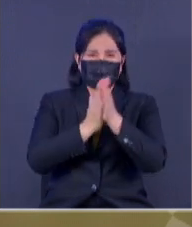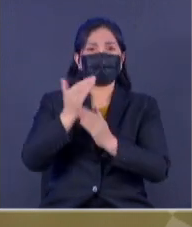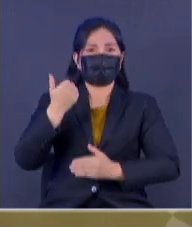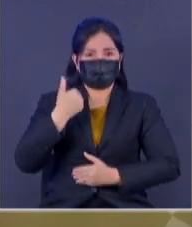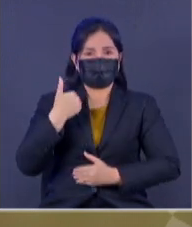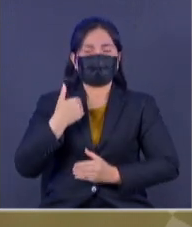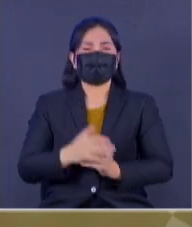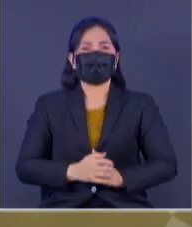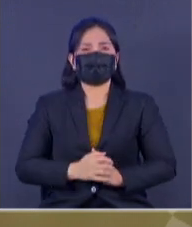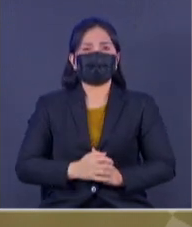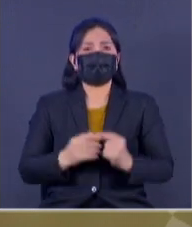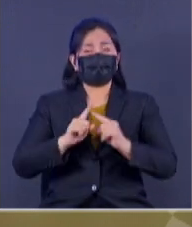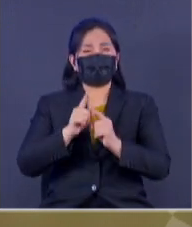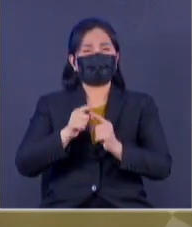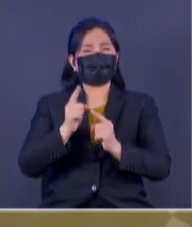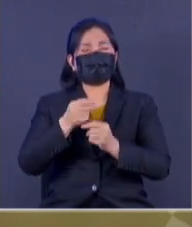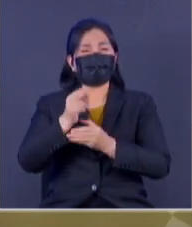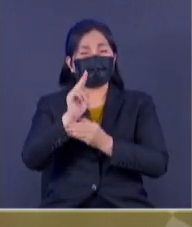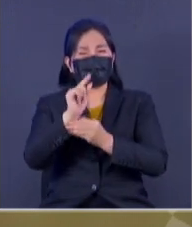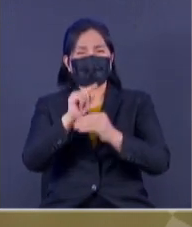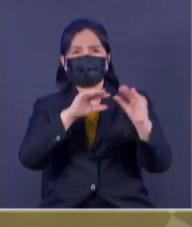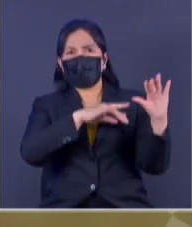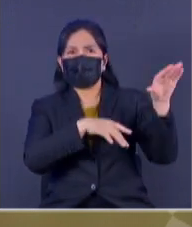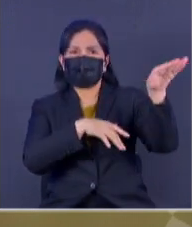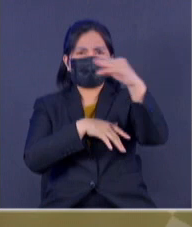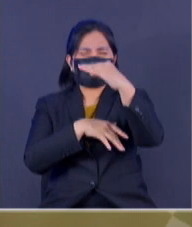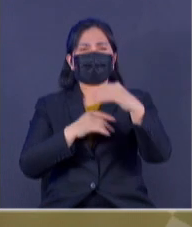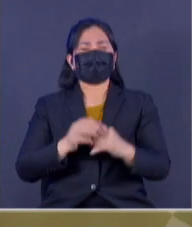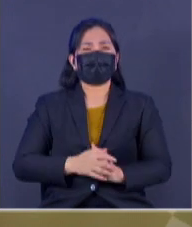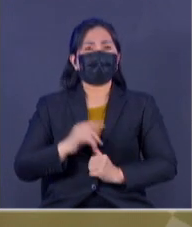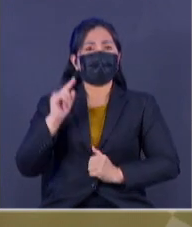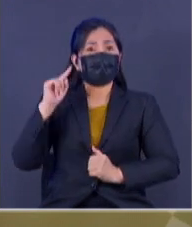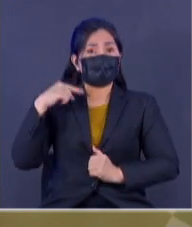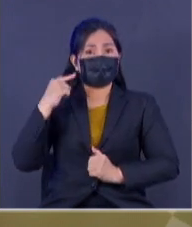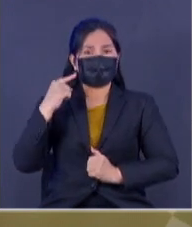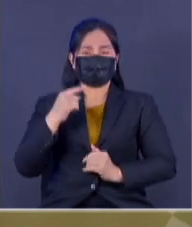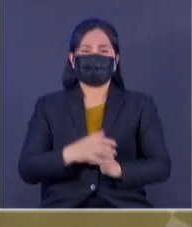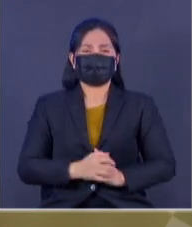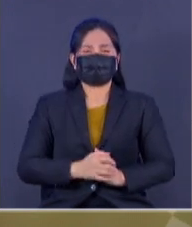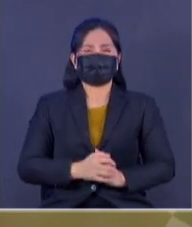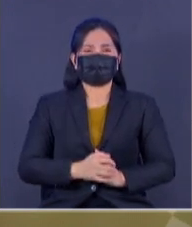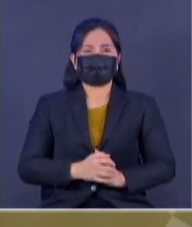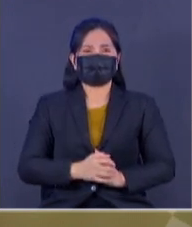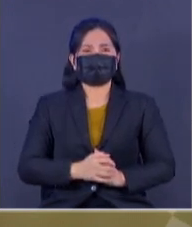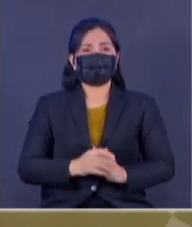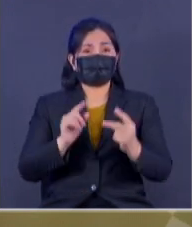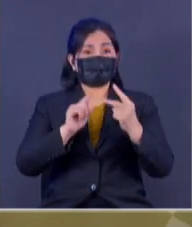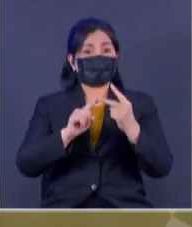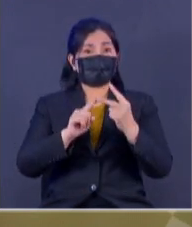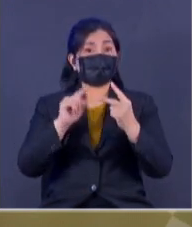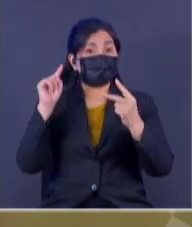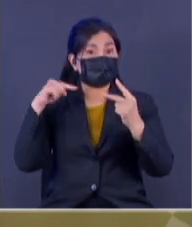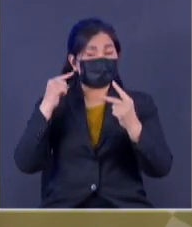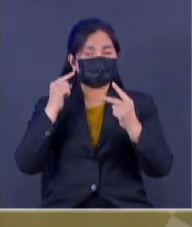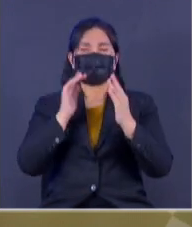าไทยลุ้นชิง1เหรียญทองจากยิงเป้าบินสกิดหญิงนะครับก็เป็นสุภิยาจิวเฉลิมมิตรแล้วก็อิส